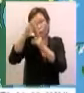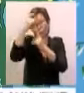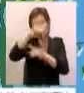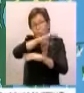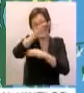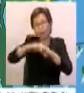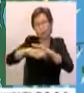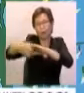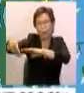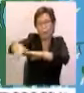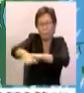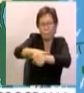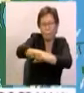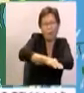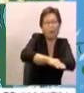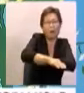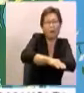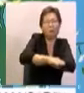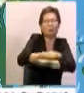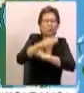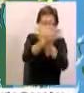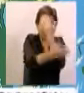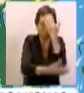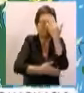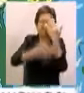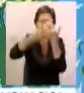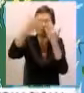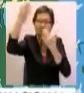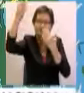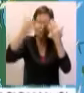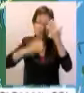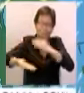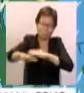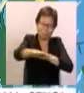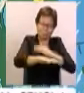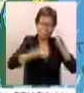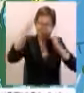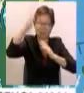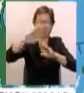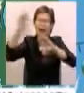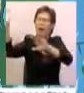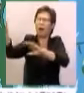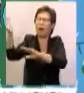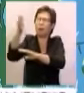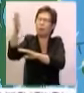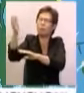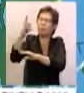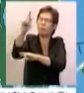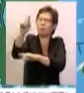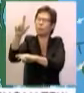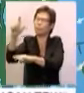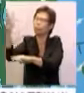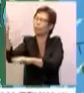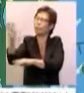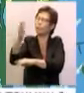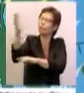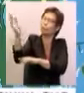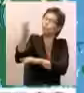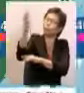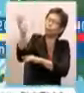kesemua perairan-perairan di seluruh Malaysia. Dengan keadaan angin yang masih lagi bertiup dari arah timur laut